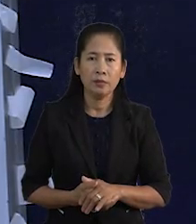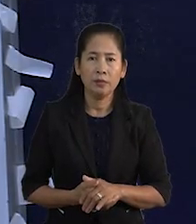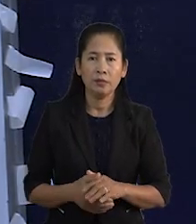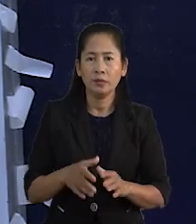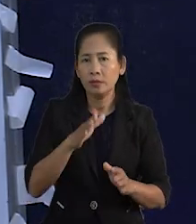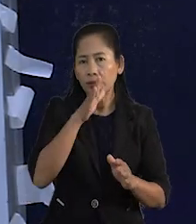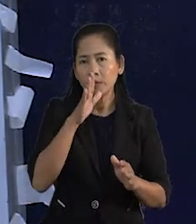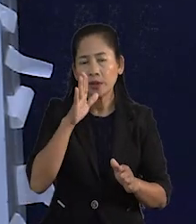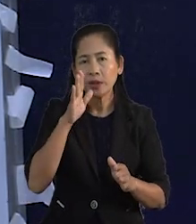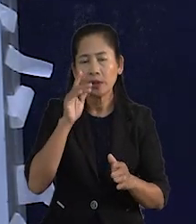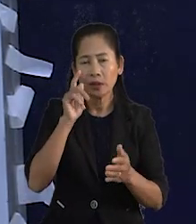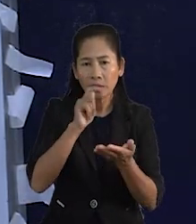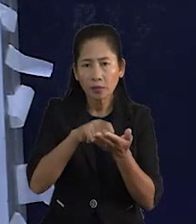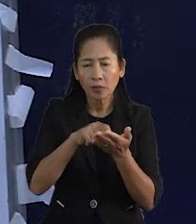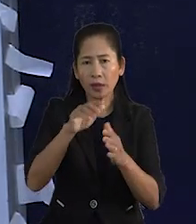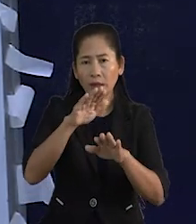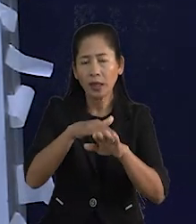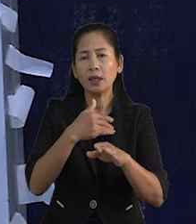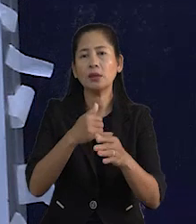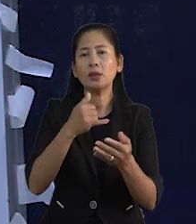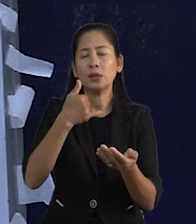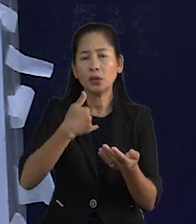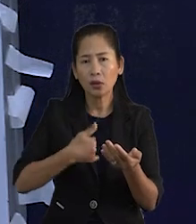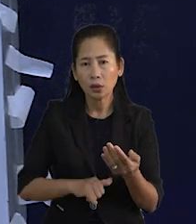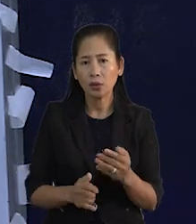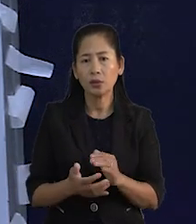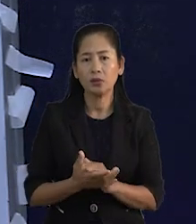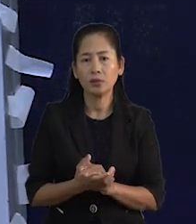មេមន់ហៅកូន